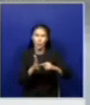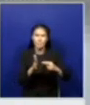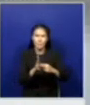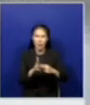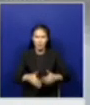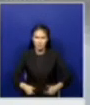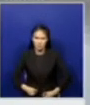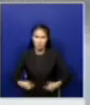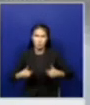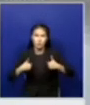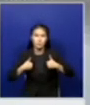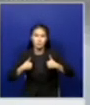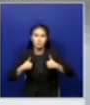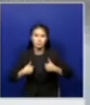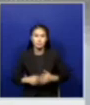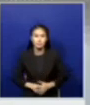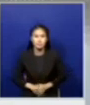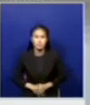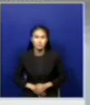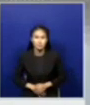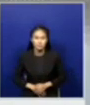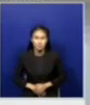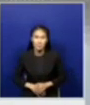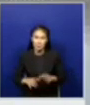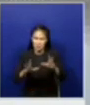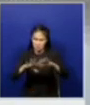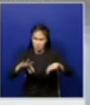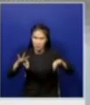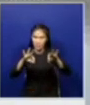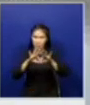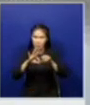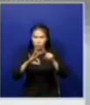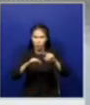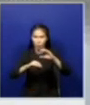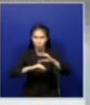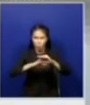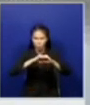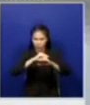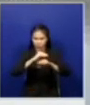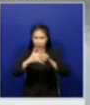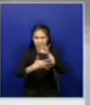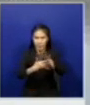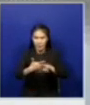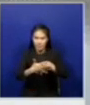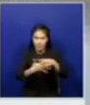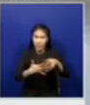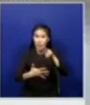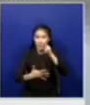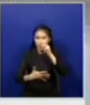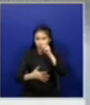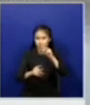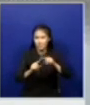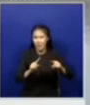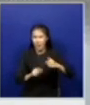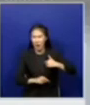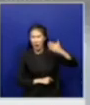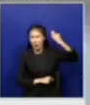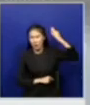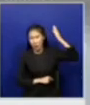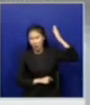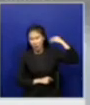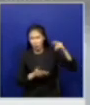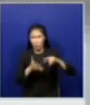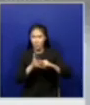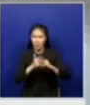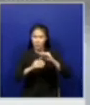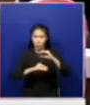ชีวิตจำเป็นต้องมีโครงการพัฒนาแหล่งน้ำแต่ประสบการณ์ที่ผ่านมาโครง